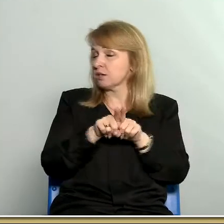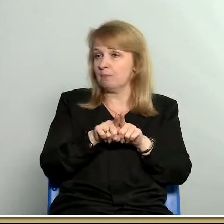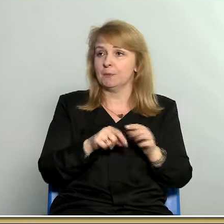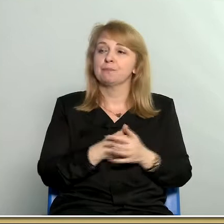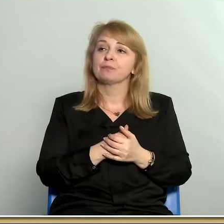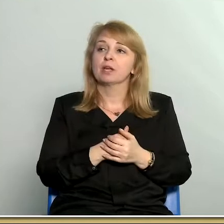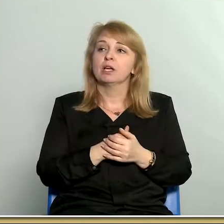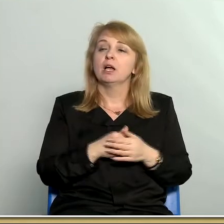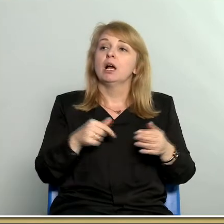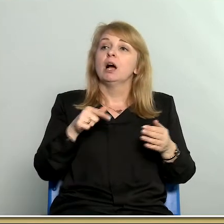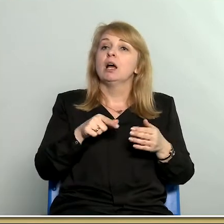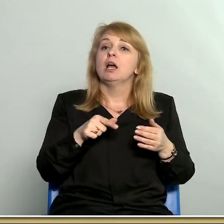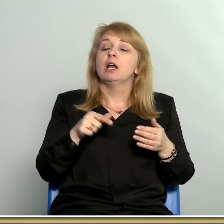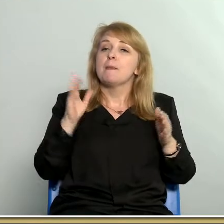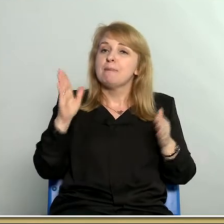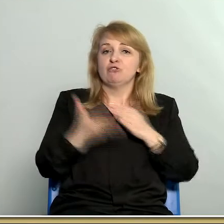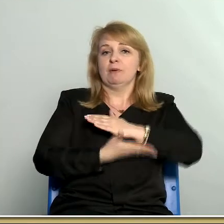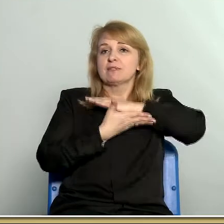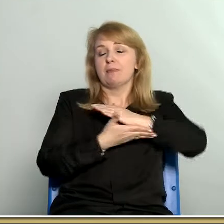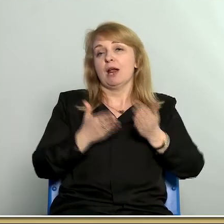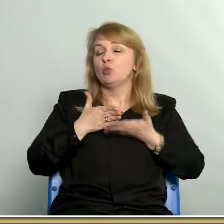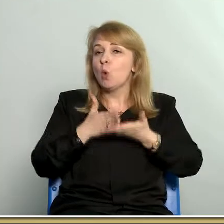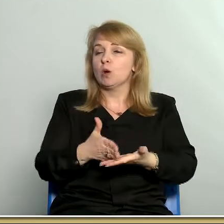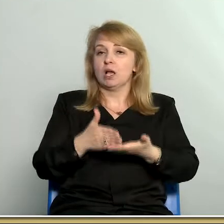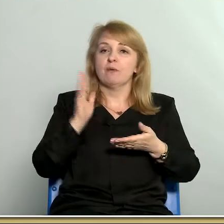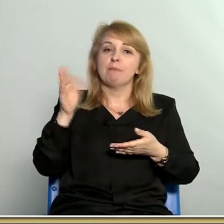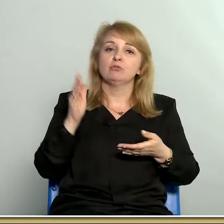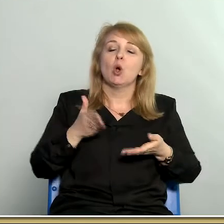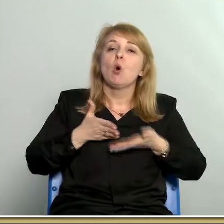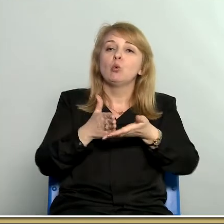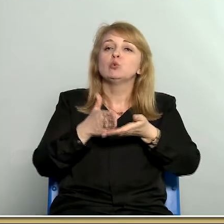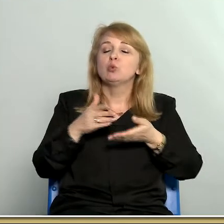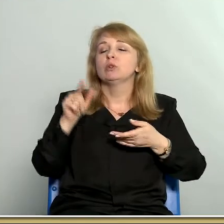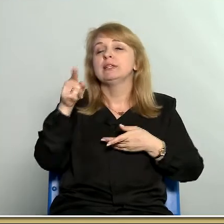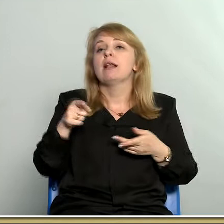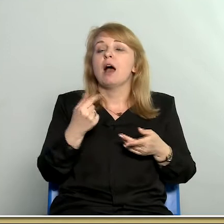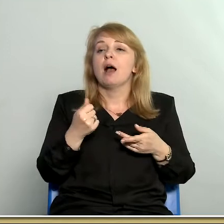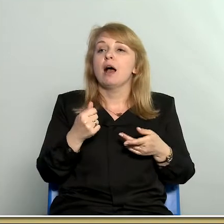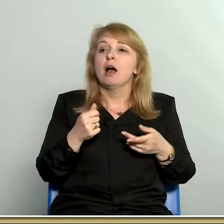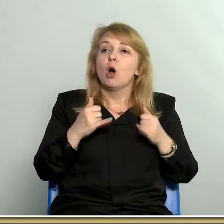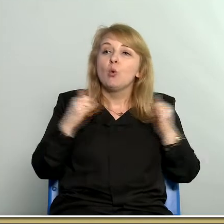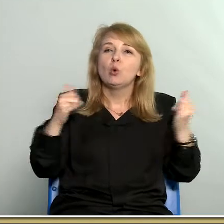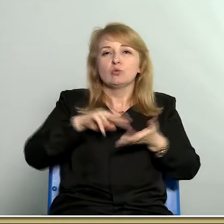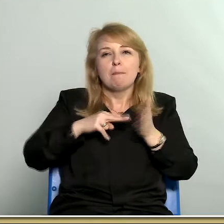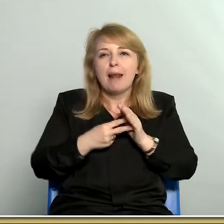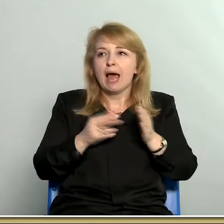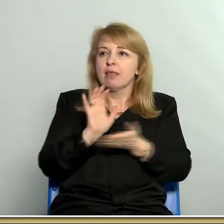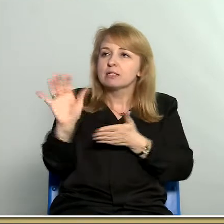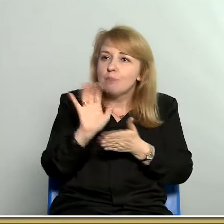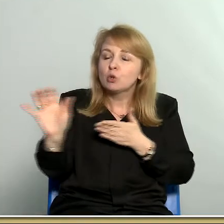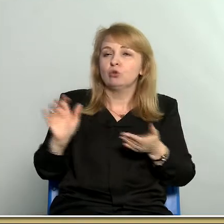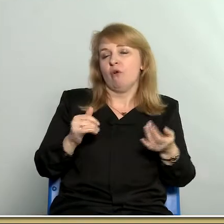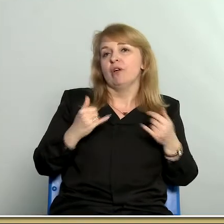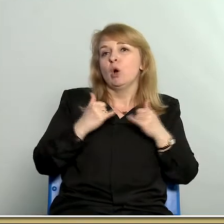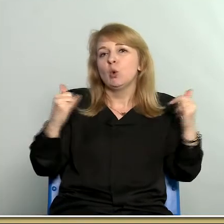będziemy tutaj wspierać doradczo usługami polegającymi na stworzeniu strategii eksportowej dla przedsiębiorców,